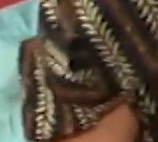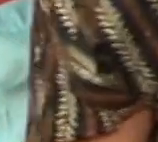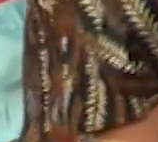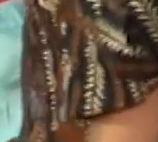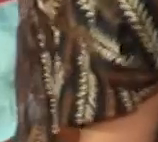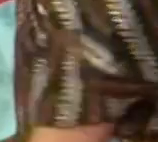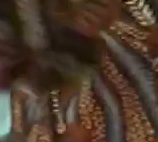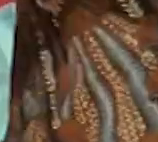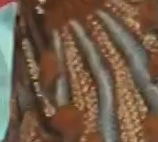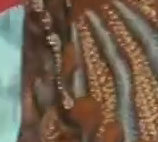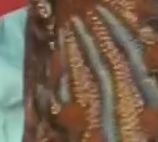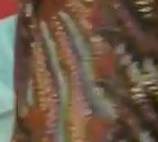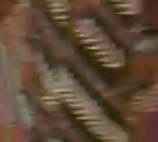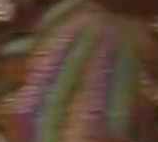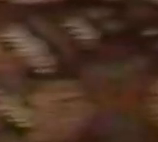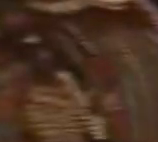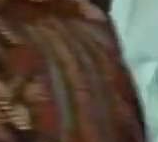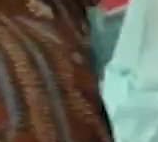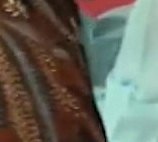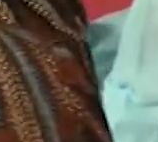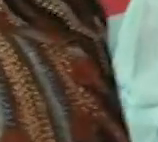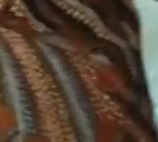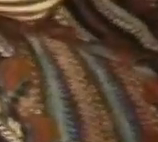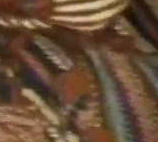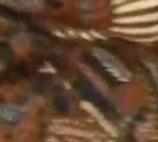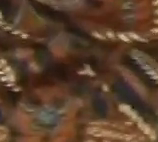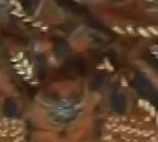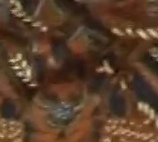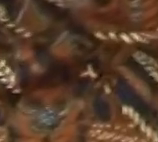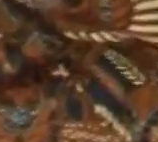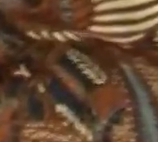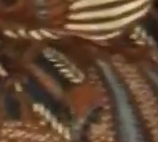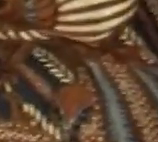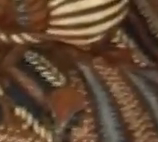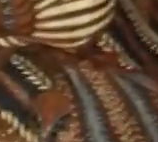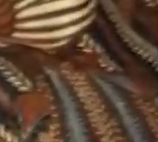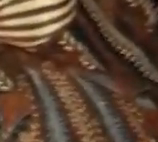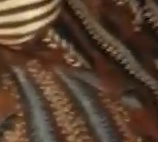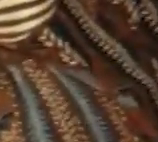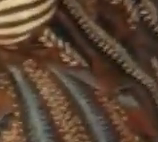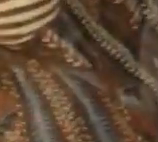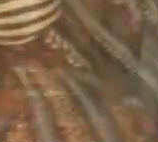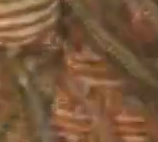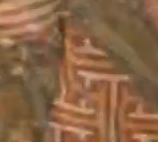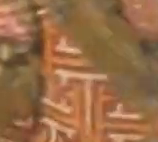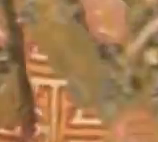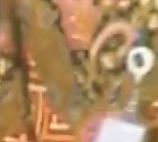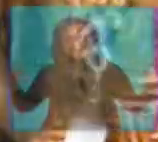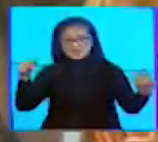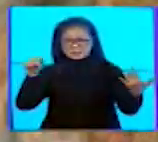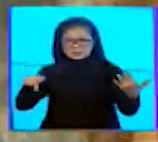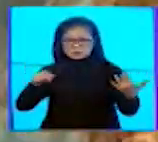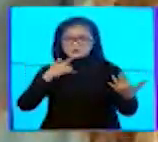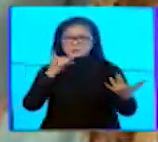Tak hanya budayawan, sejumlah pelaku industri hiburan tanah air juga nampak divaksinasi. Termasuk diantaranya Cak Lontong, Slamet